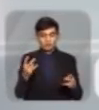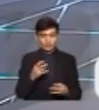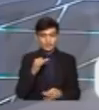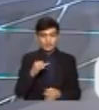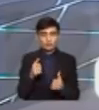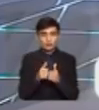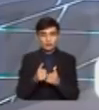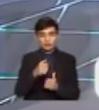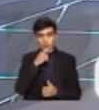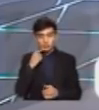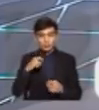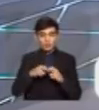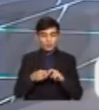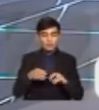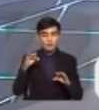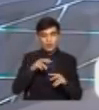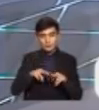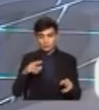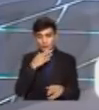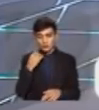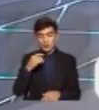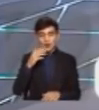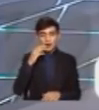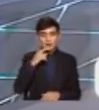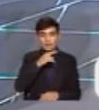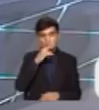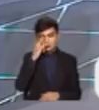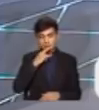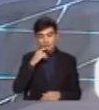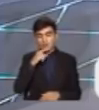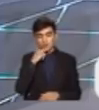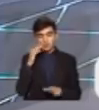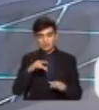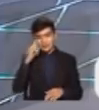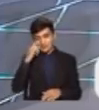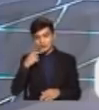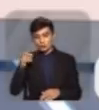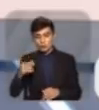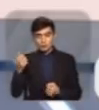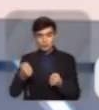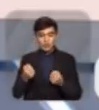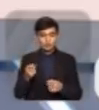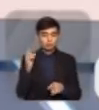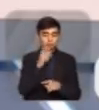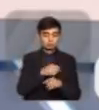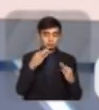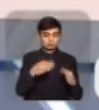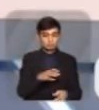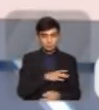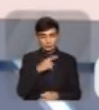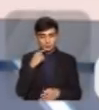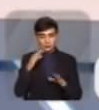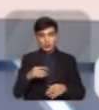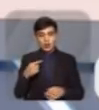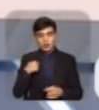России подобной проблемы нет. Автомобили с казахстанскими номерами там не притесняются. Почему в нашей стране еще раз вот возникла такая проблема,